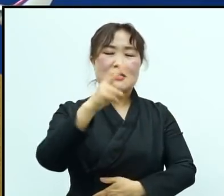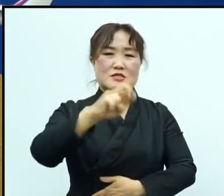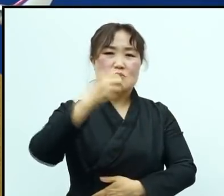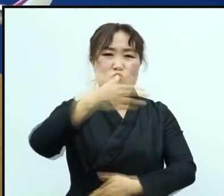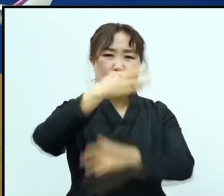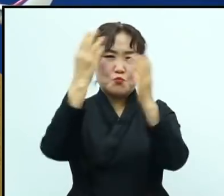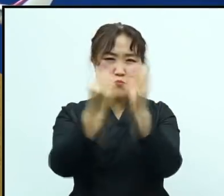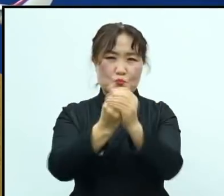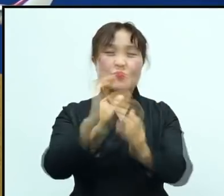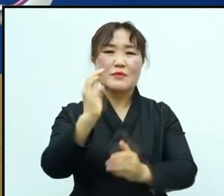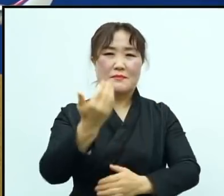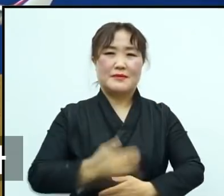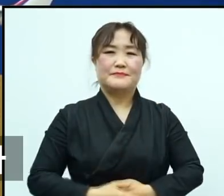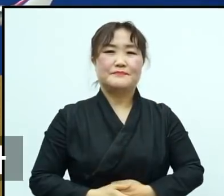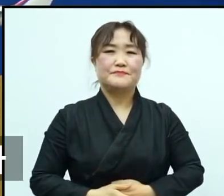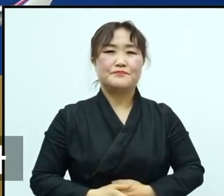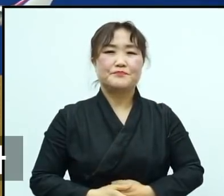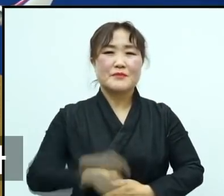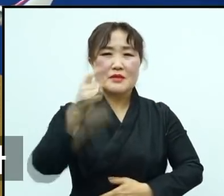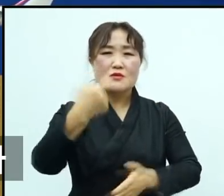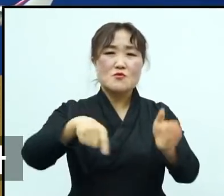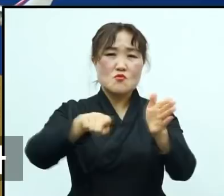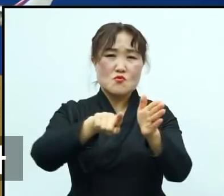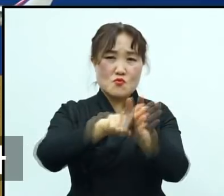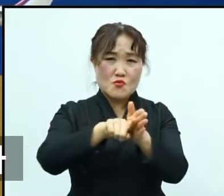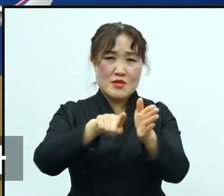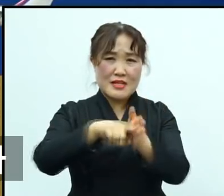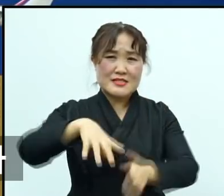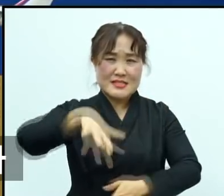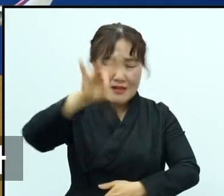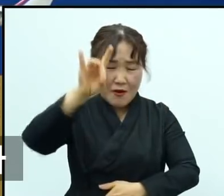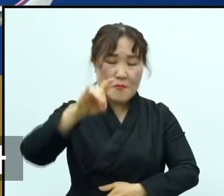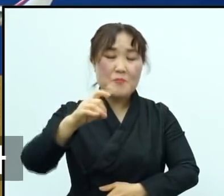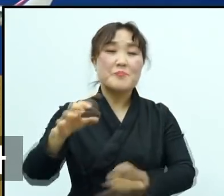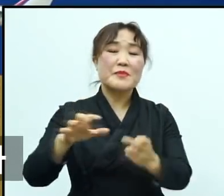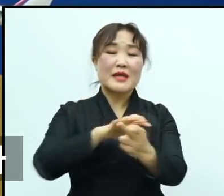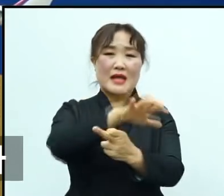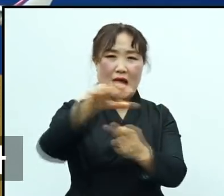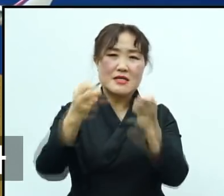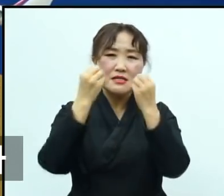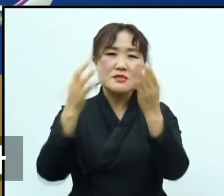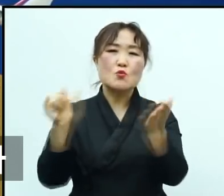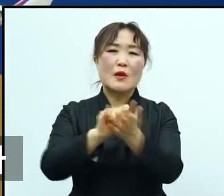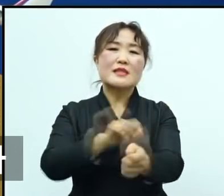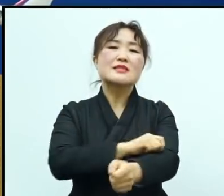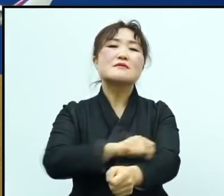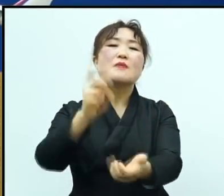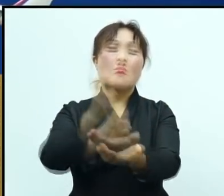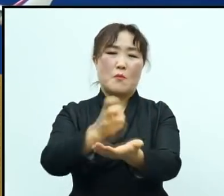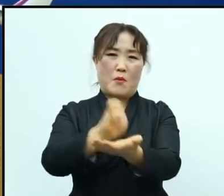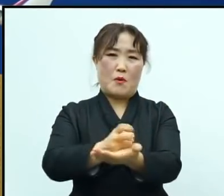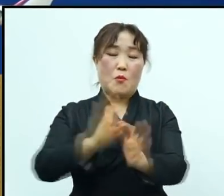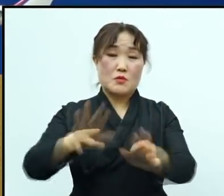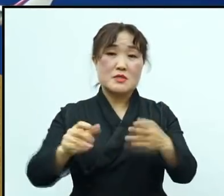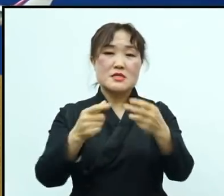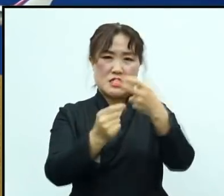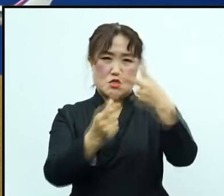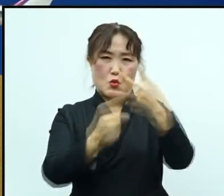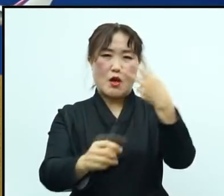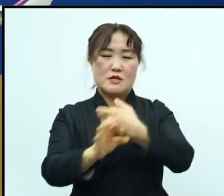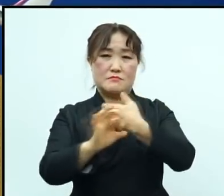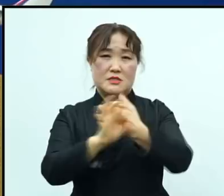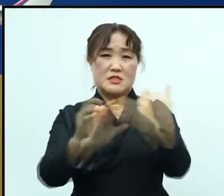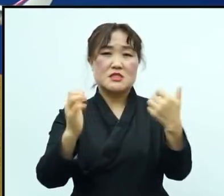완공입니다. 이를 위한 첫걸음이 바로 가덕 신공항 특별법입니다. 오는 2월의